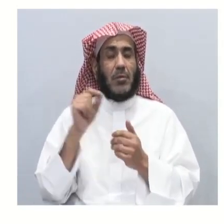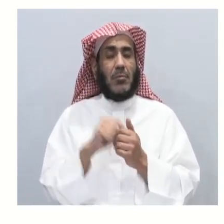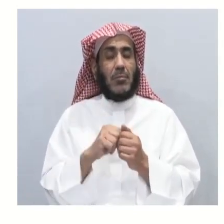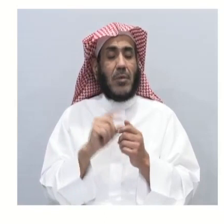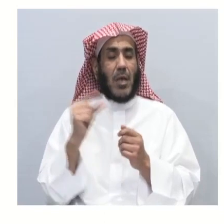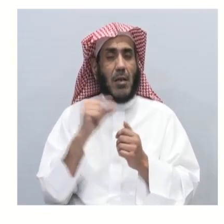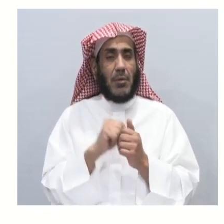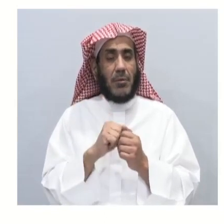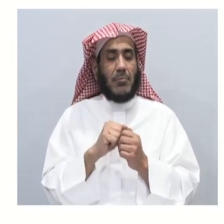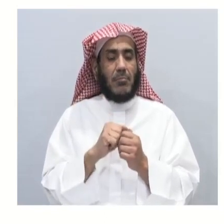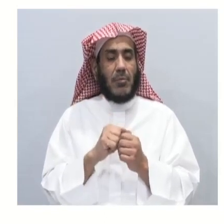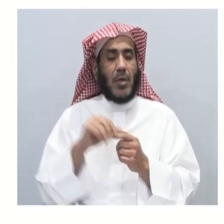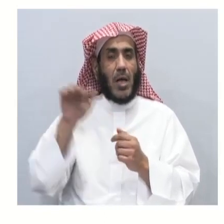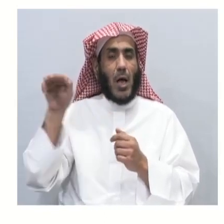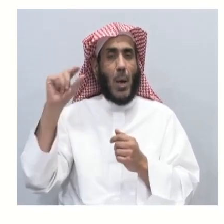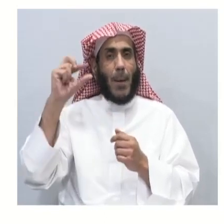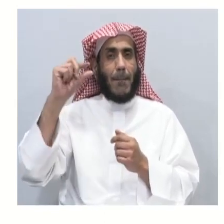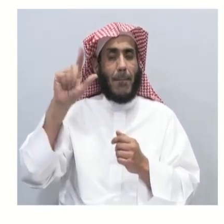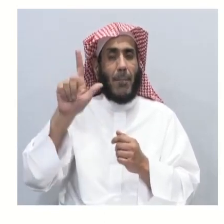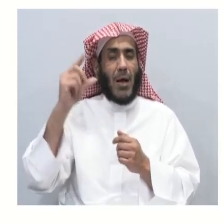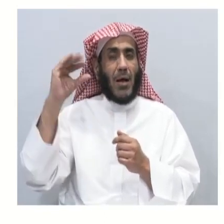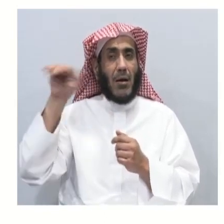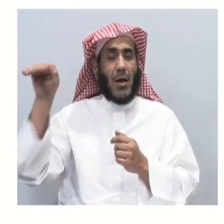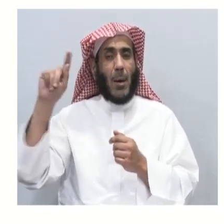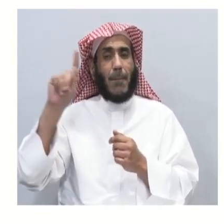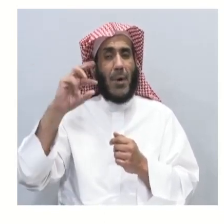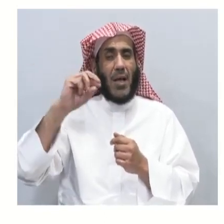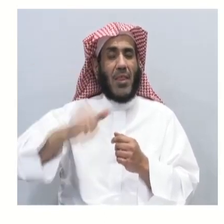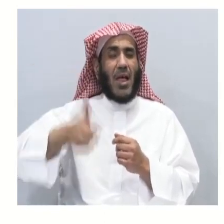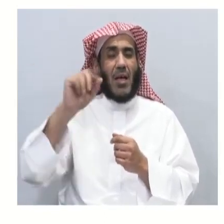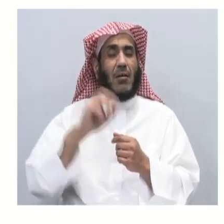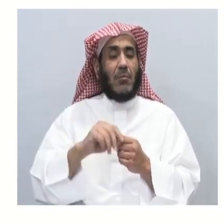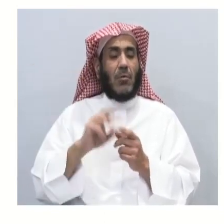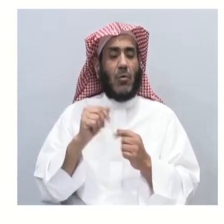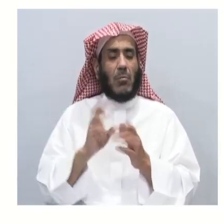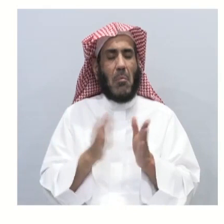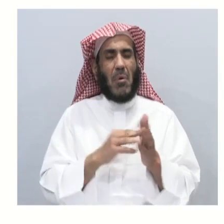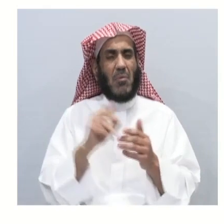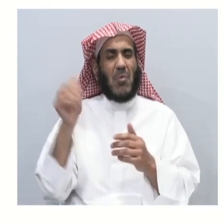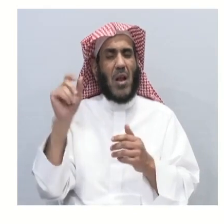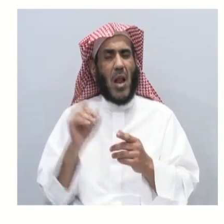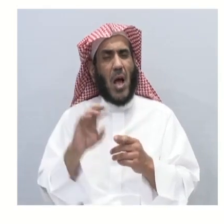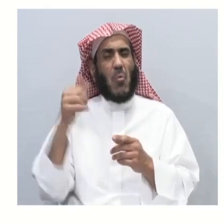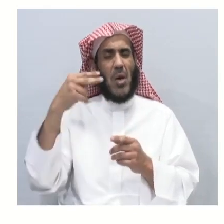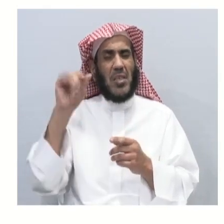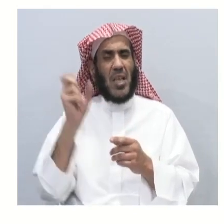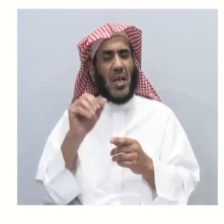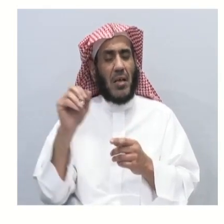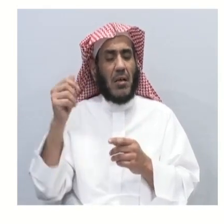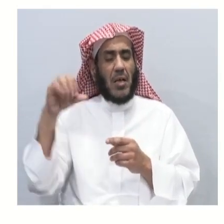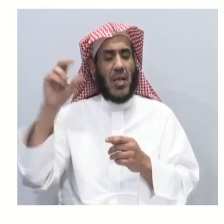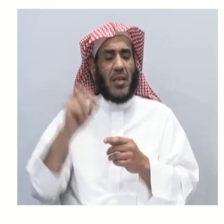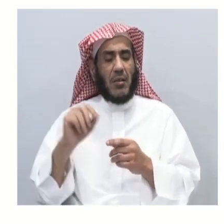أحسنتم، إذن كلمة حبذا، هنا كلمة أن، لا، عندئذ،